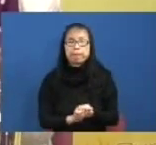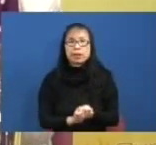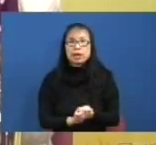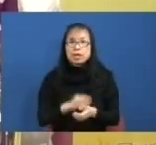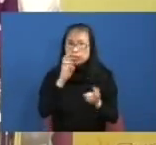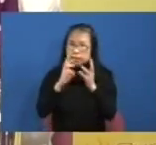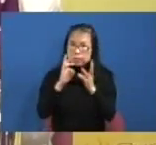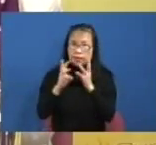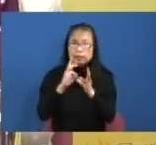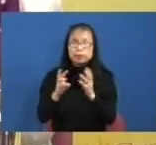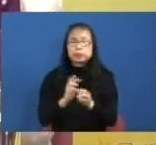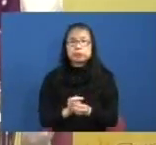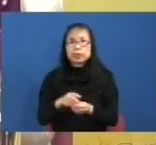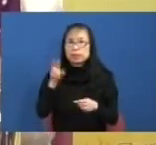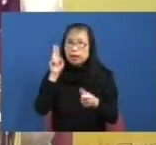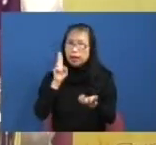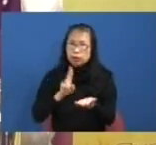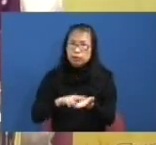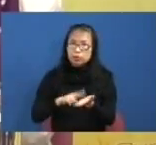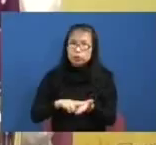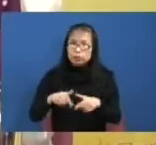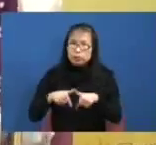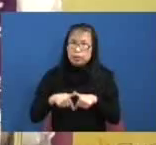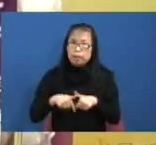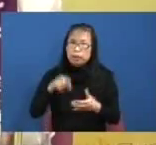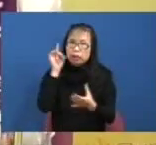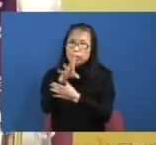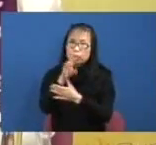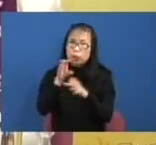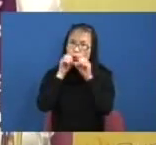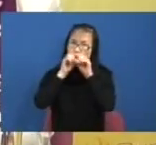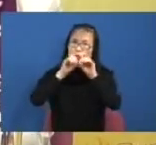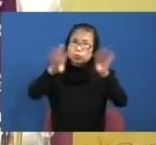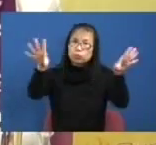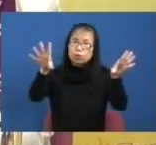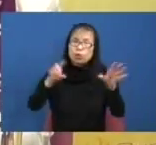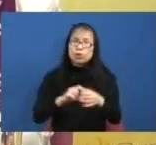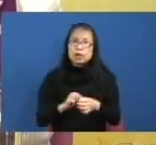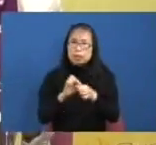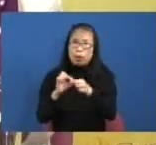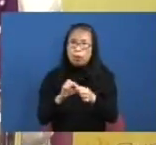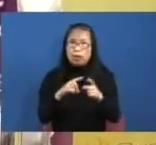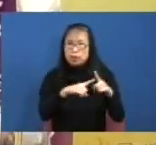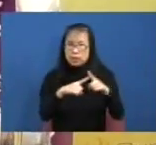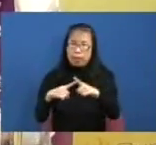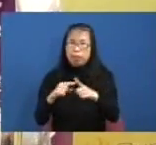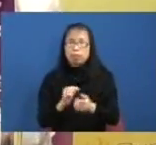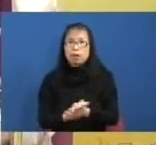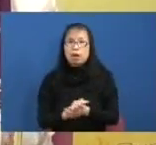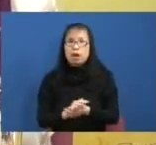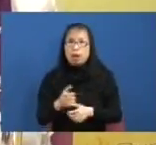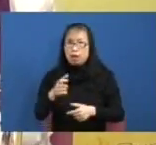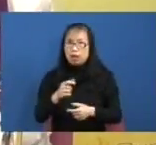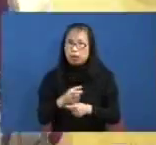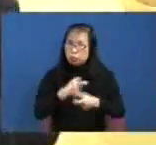資料咧係確實係有信心的話咧，你要早啲傳達俾即係相關嘅即係市民或者商户啦。 其